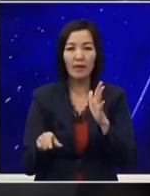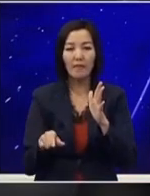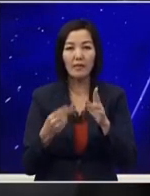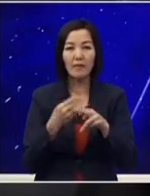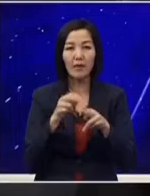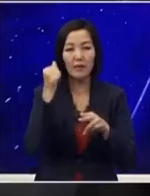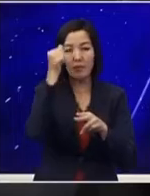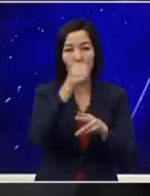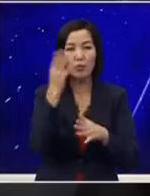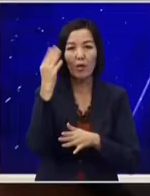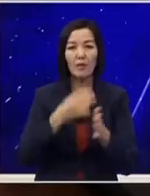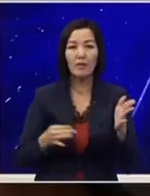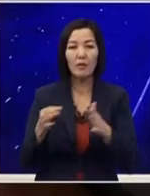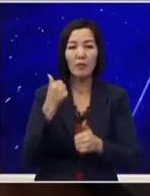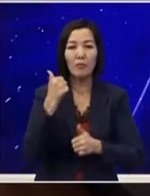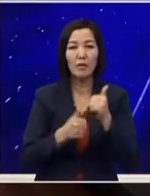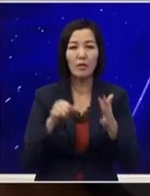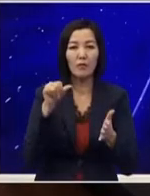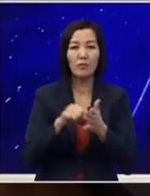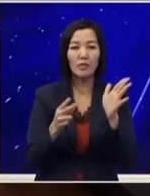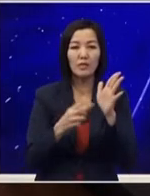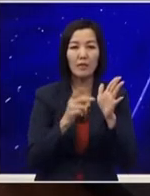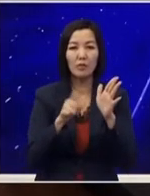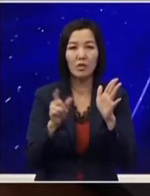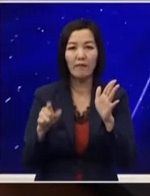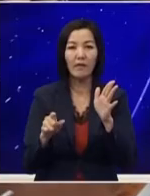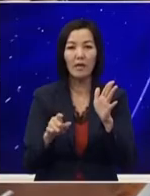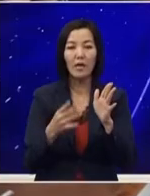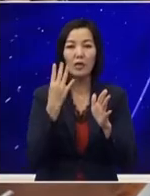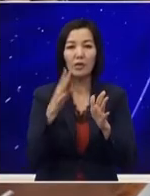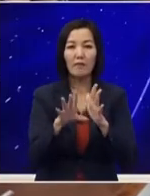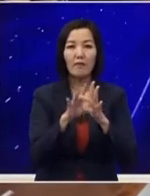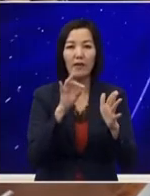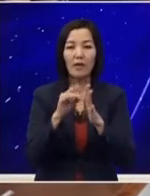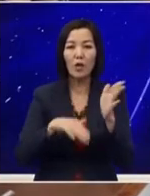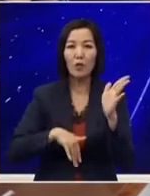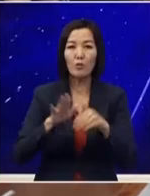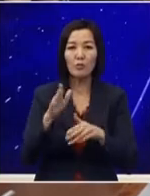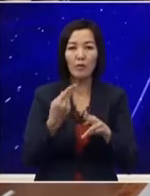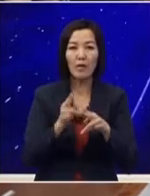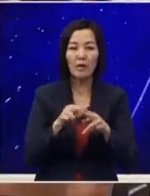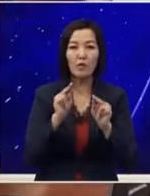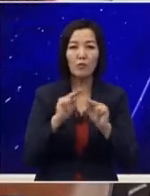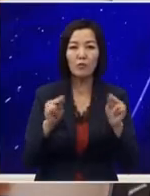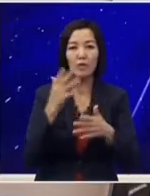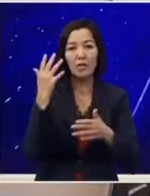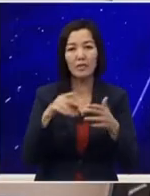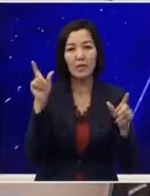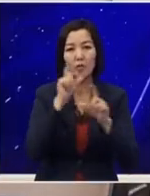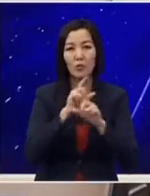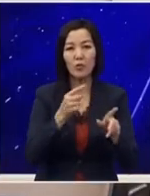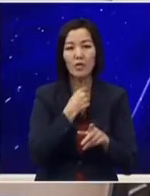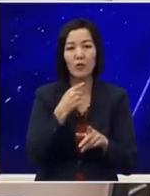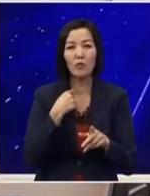году из Алматинской области в конкурсе приняли участие 7 человек. Из них 4 признаны лучшими. Это учителя